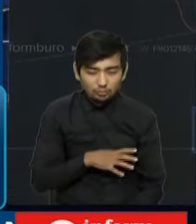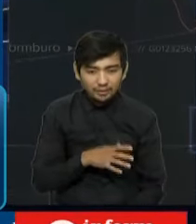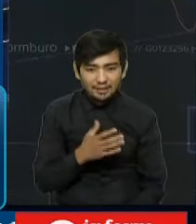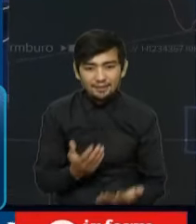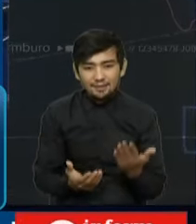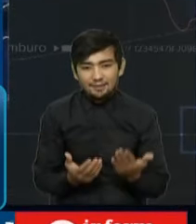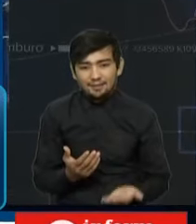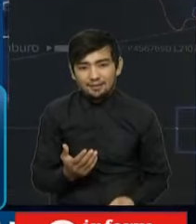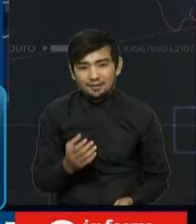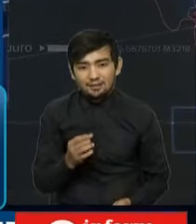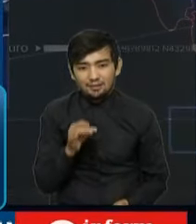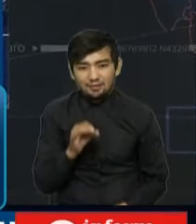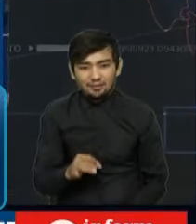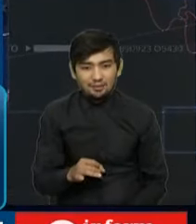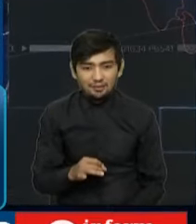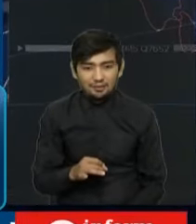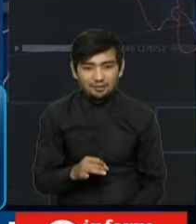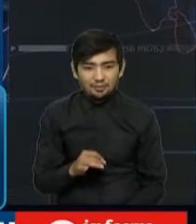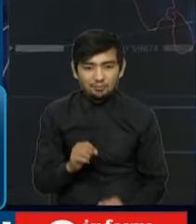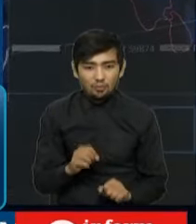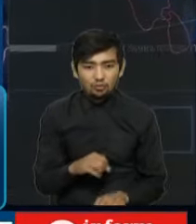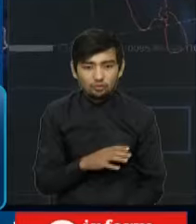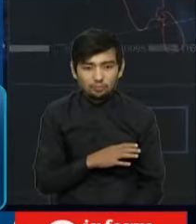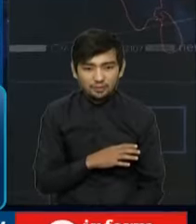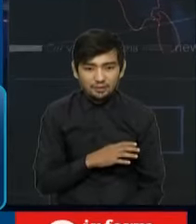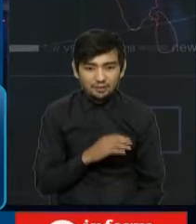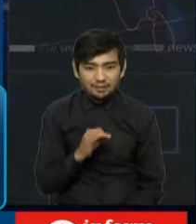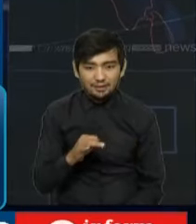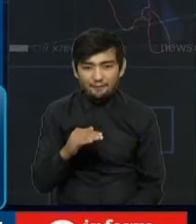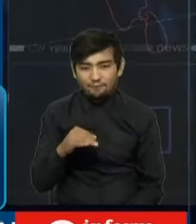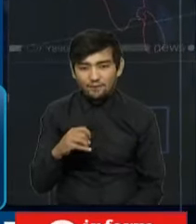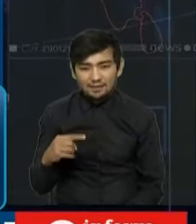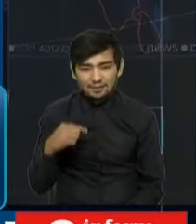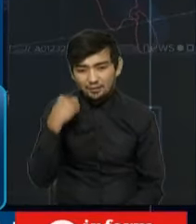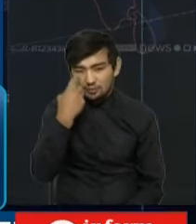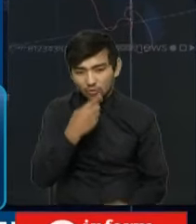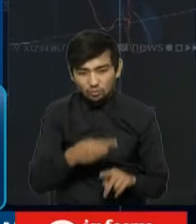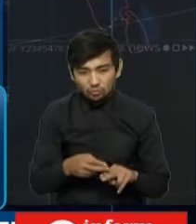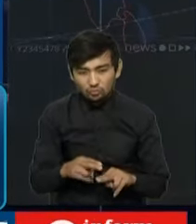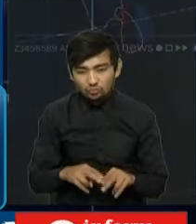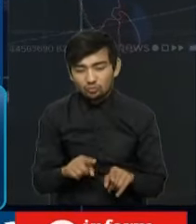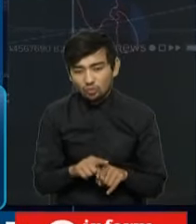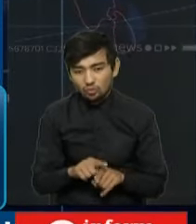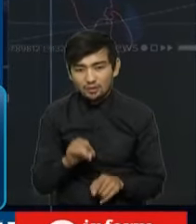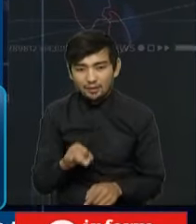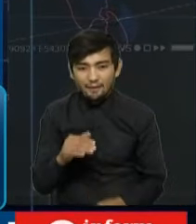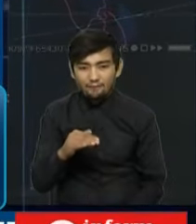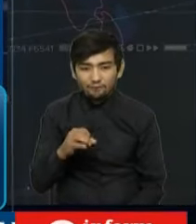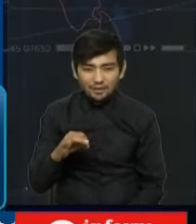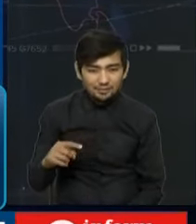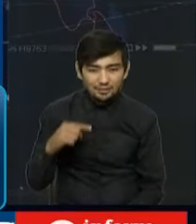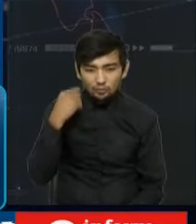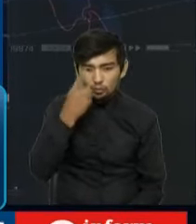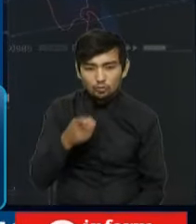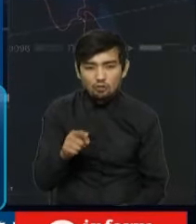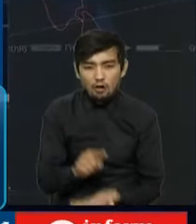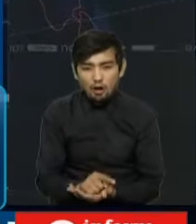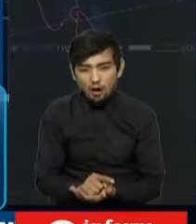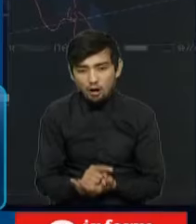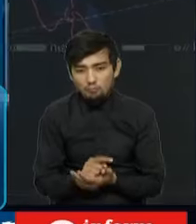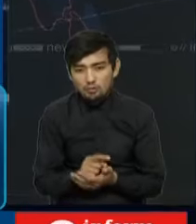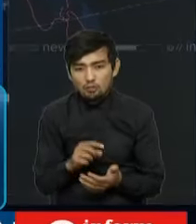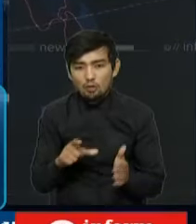и, собственно говоря, и физические лица, но, например, там для физических лиц это не обязательно рост налогов. Это может быть и